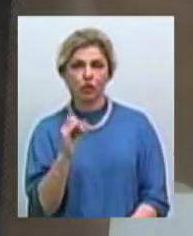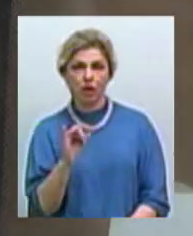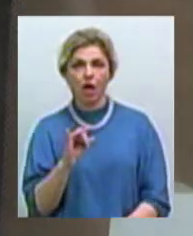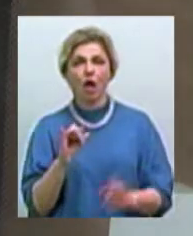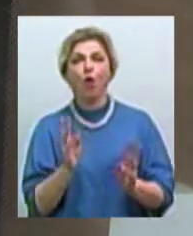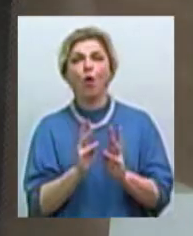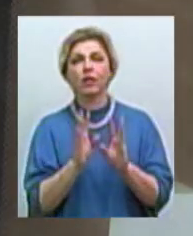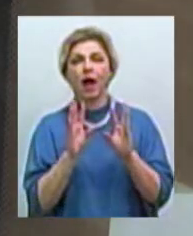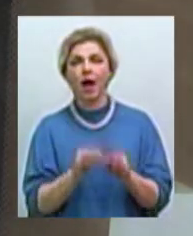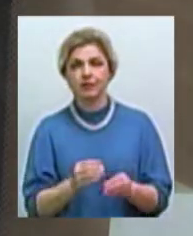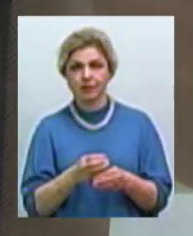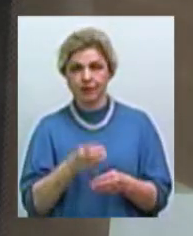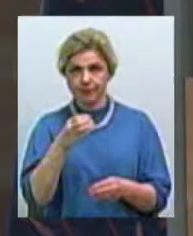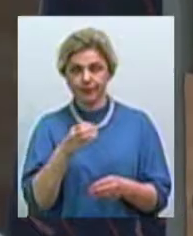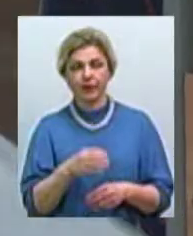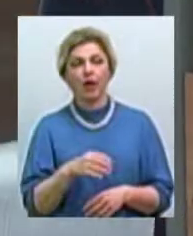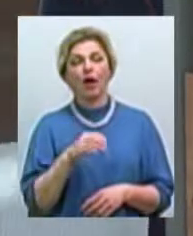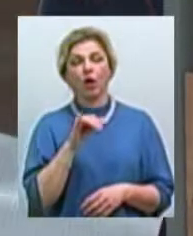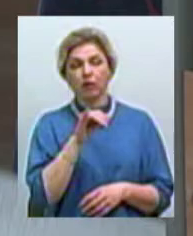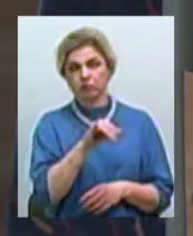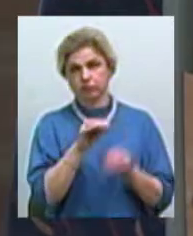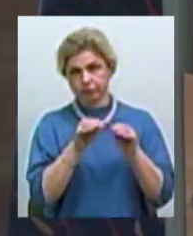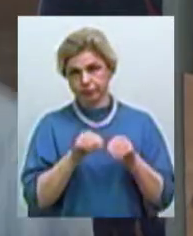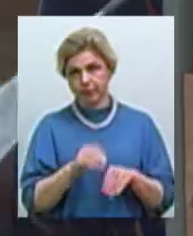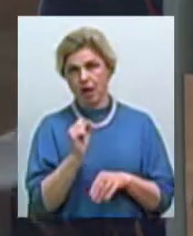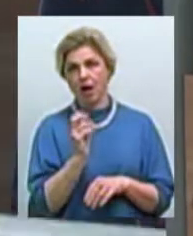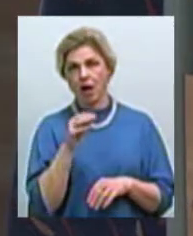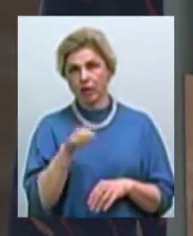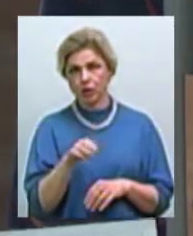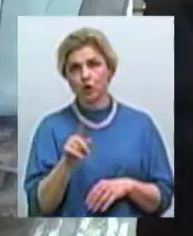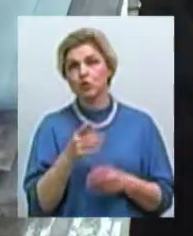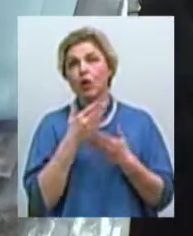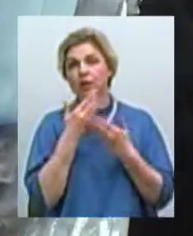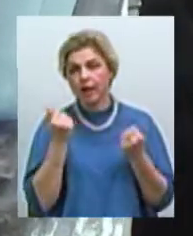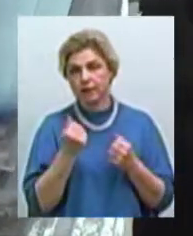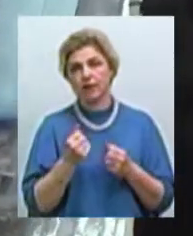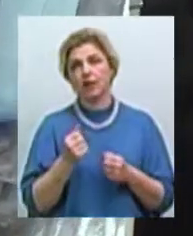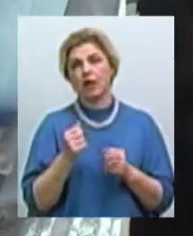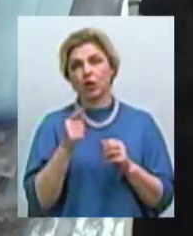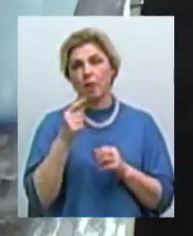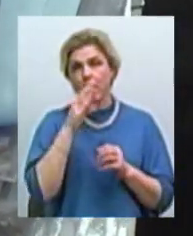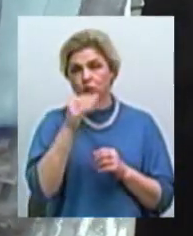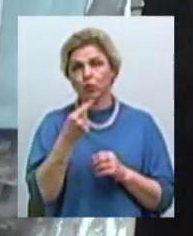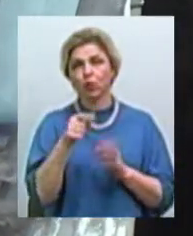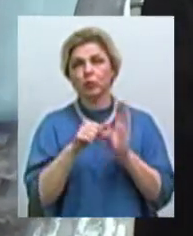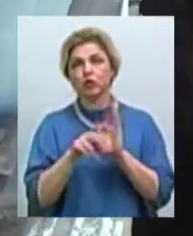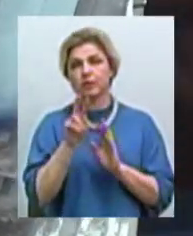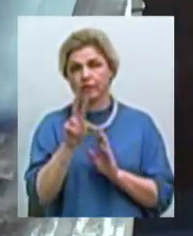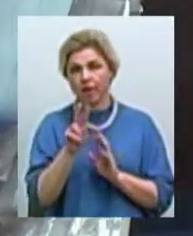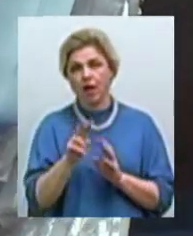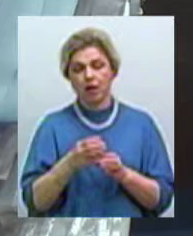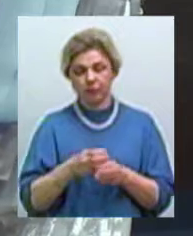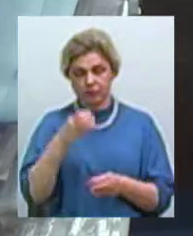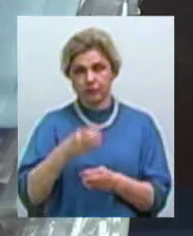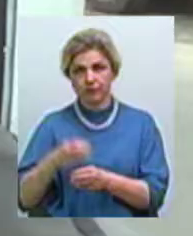вогнегасник. На підприємство перевізника «Еталон Авто» склали акт щодо відсутності у салоні маршрутки номер 62 аптечки та двох вогнегасників.